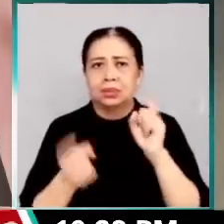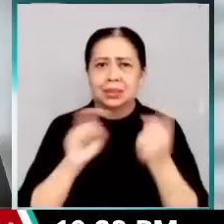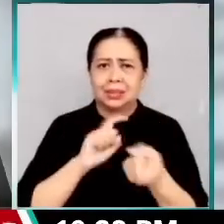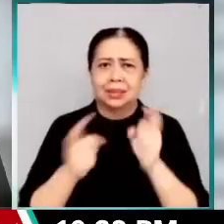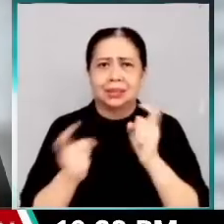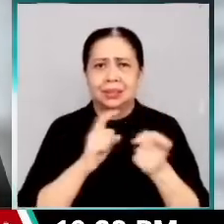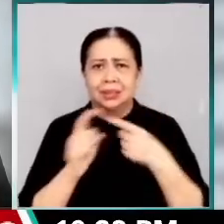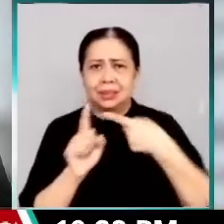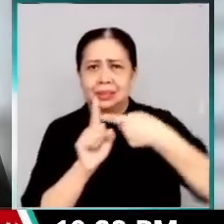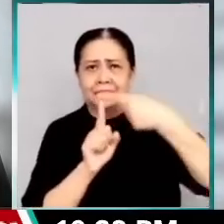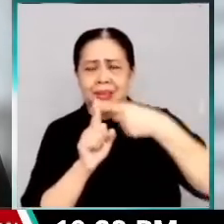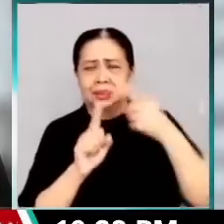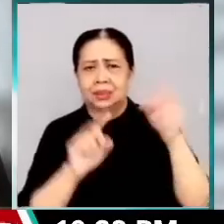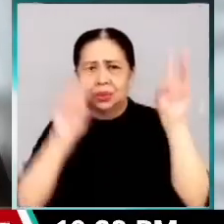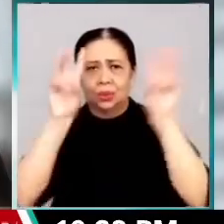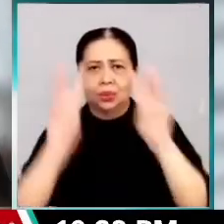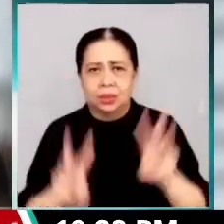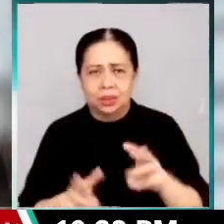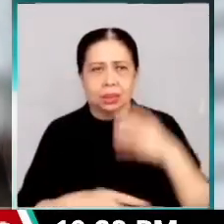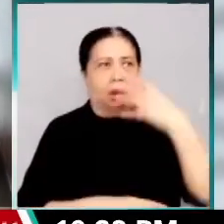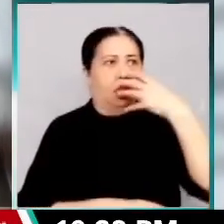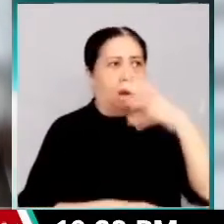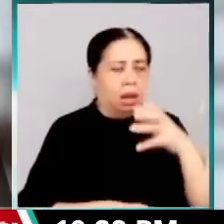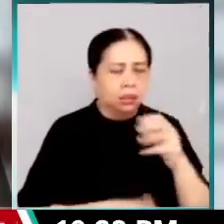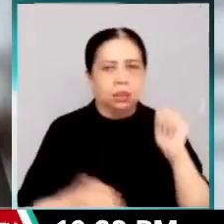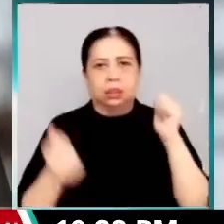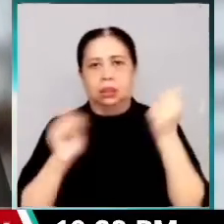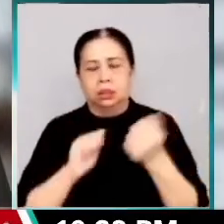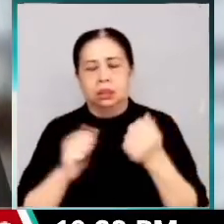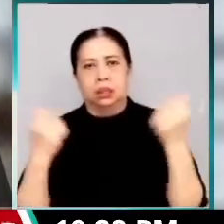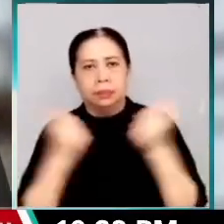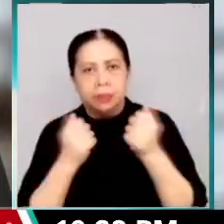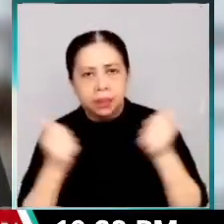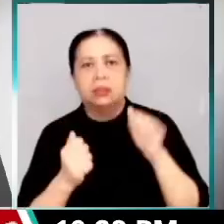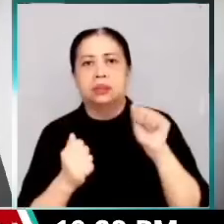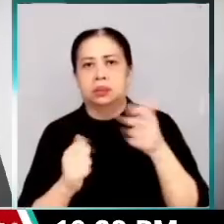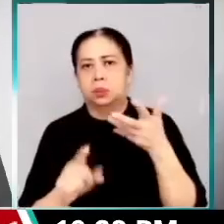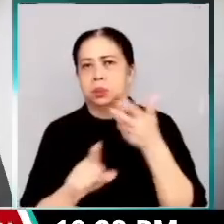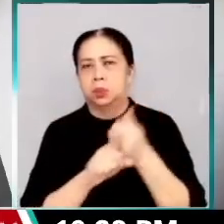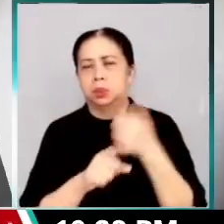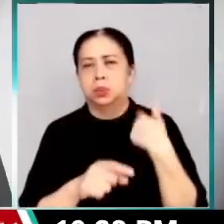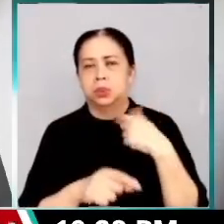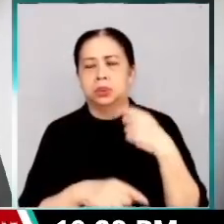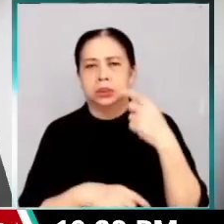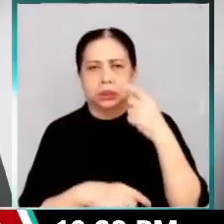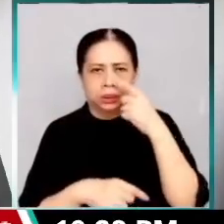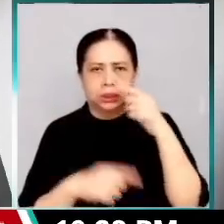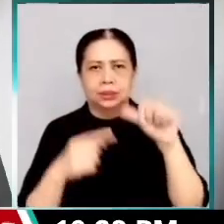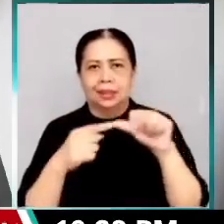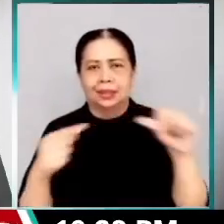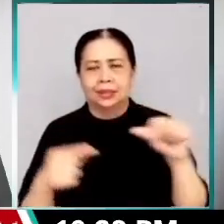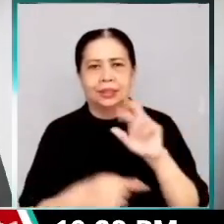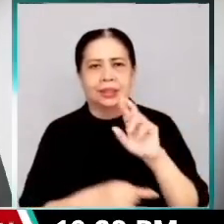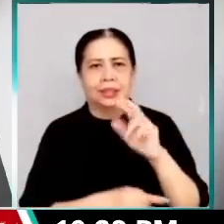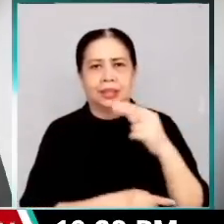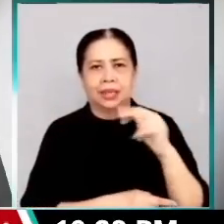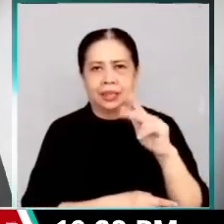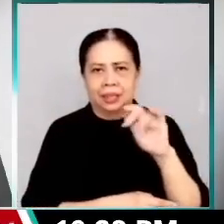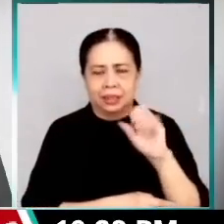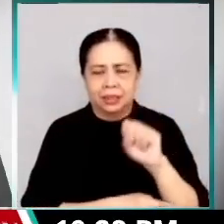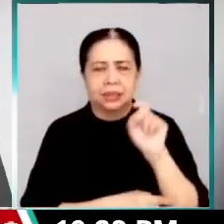temperatura. Ang biglang init o lamig maaring makatrigger ng rhinitis. Kailangan gagamutin pa din. No,